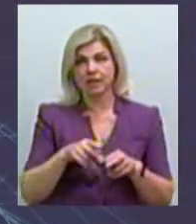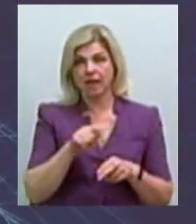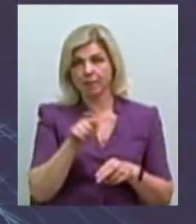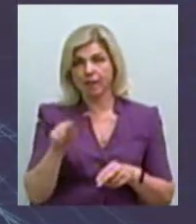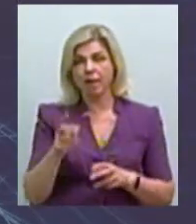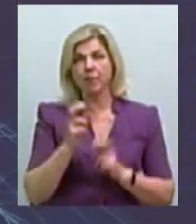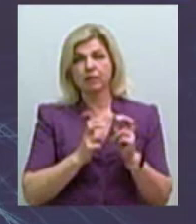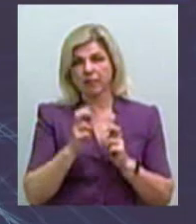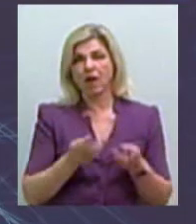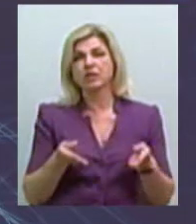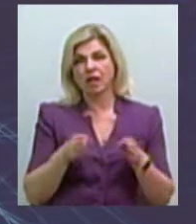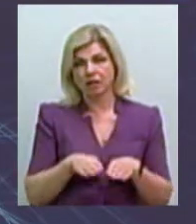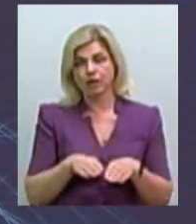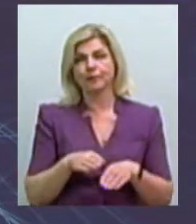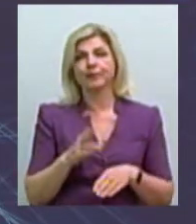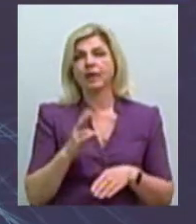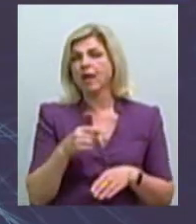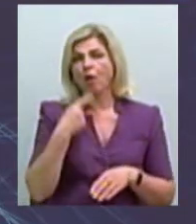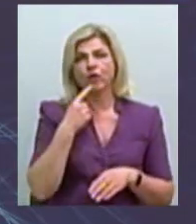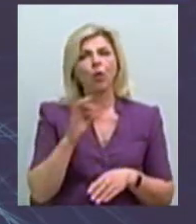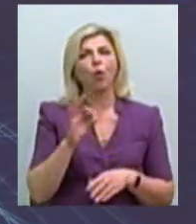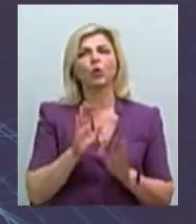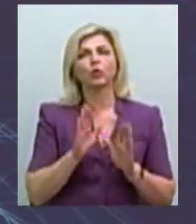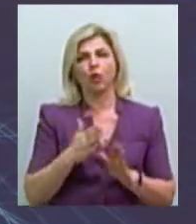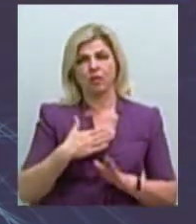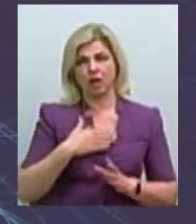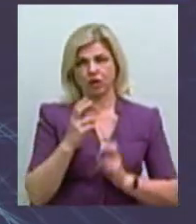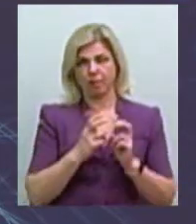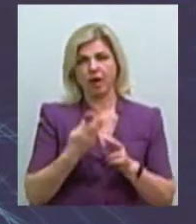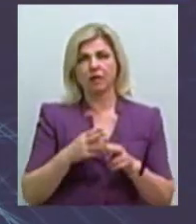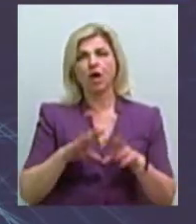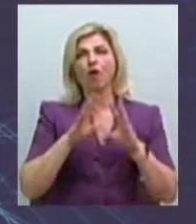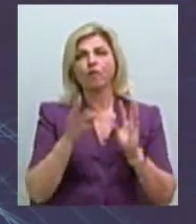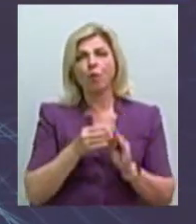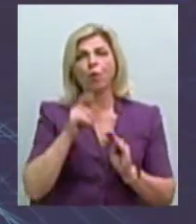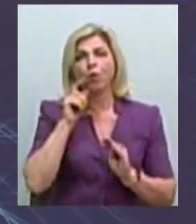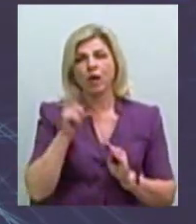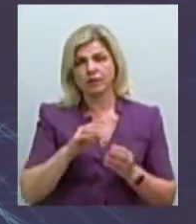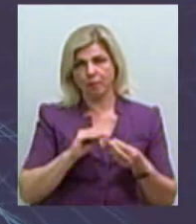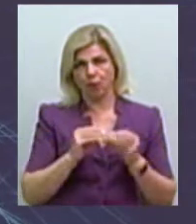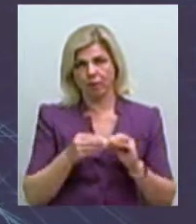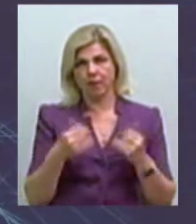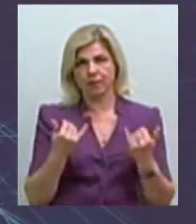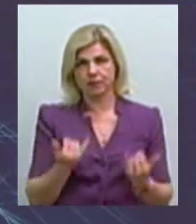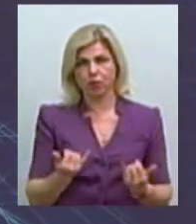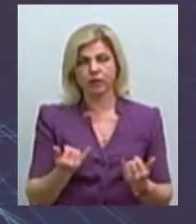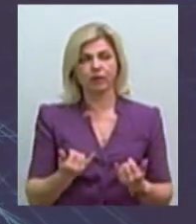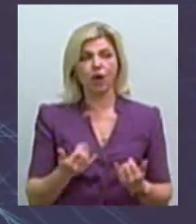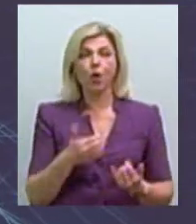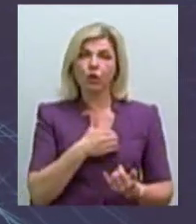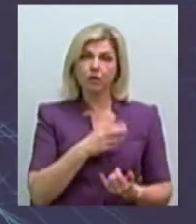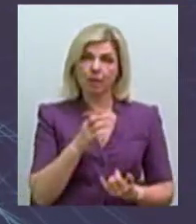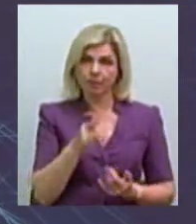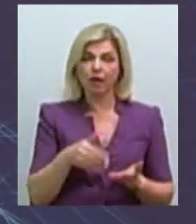маю на увазі персональне наше підприємство. Це загальноукраїнська проблема на сьогодні. І вже ми хотіли